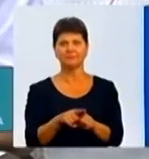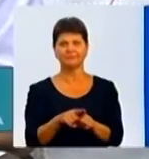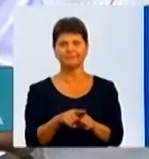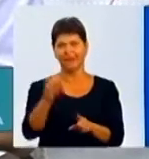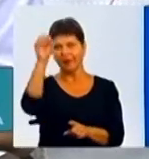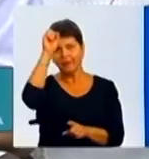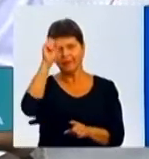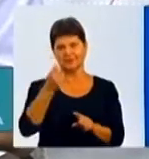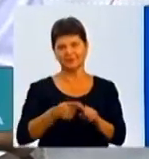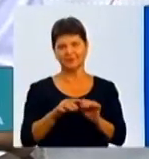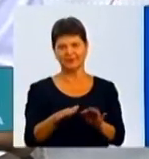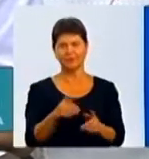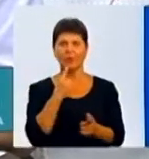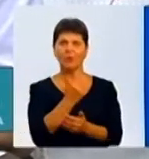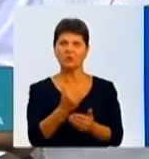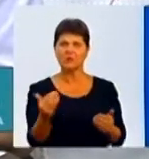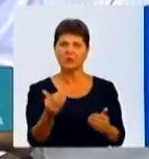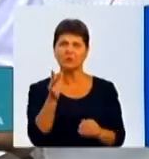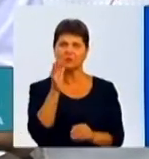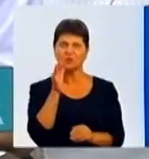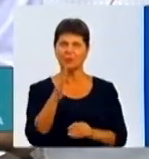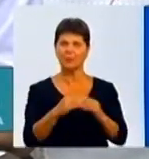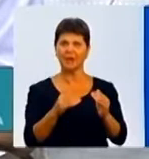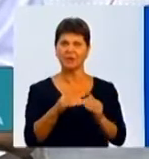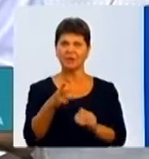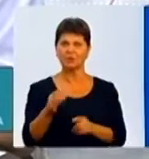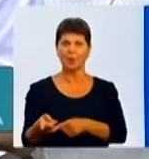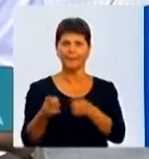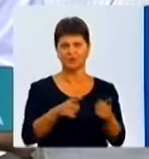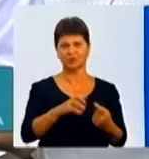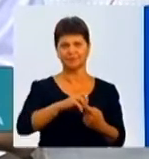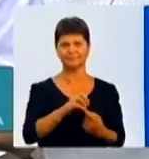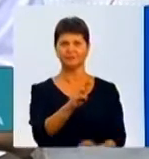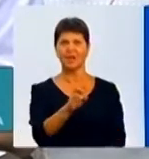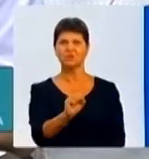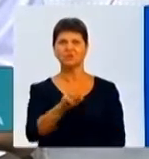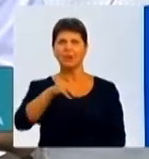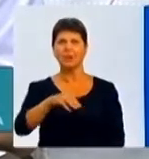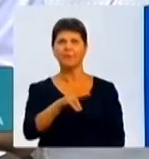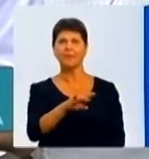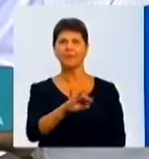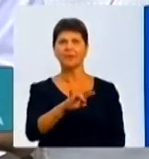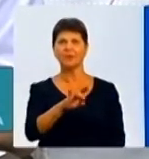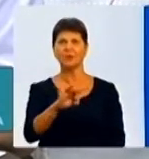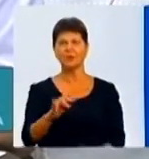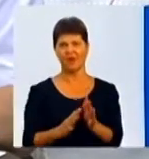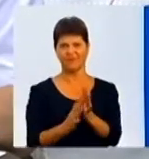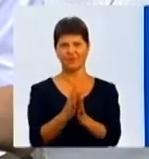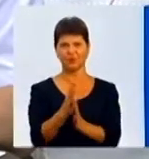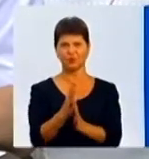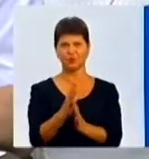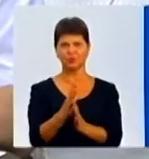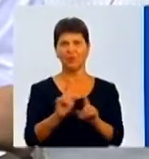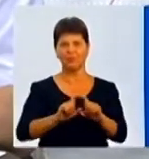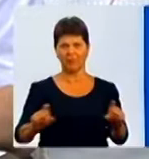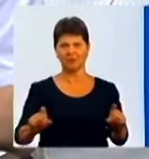але останнім часом практично перейшли ми на шампіньйони. Ті гриби, які вирощуються, купуєте в магазинах,